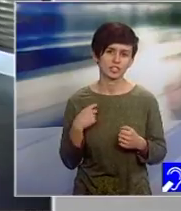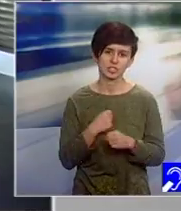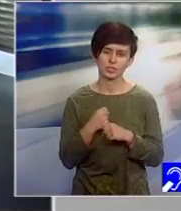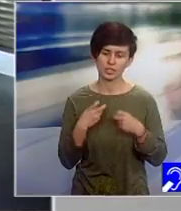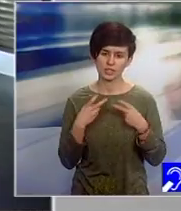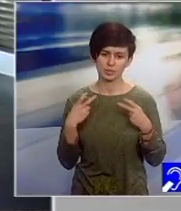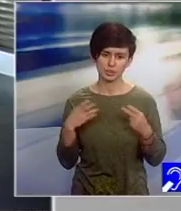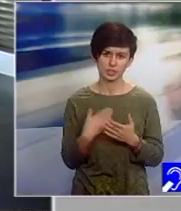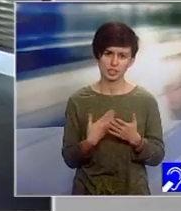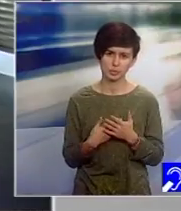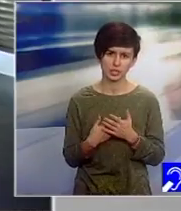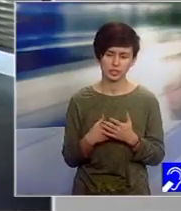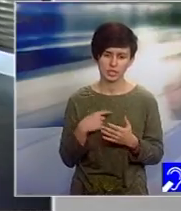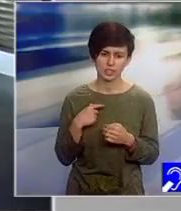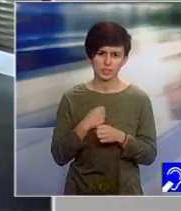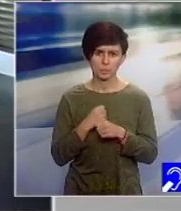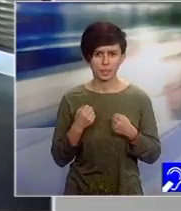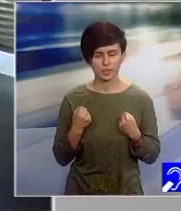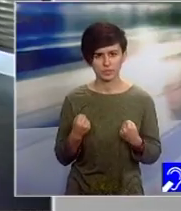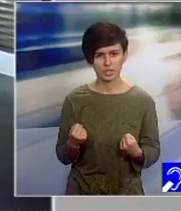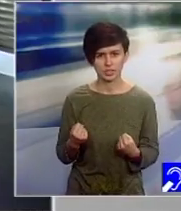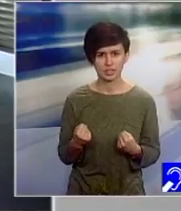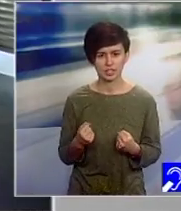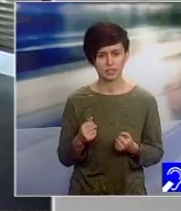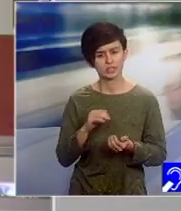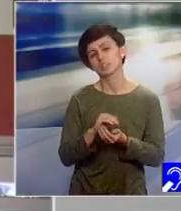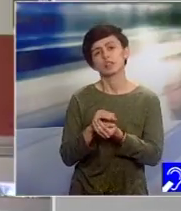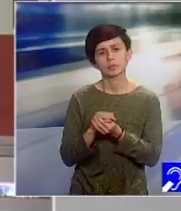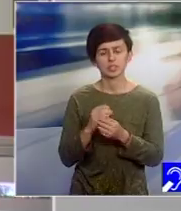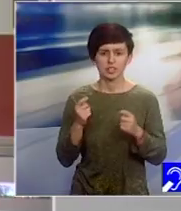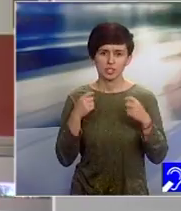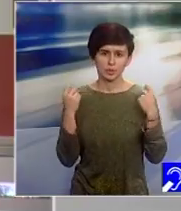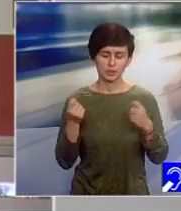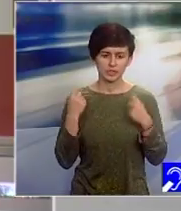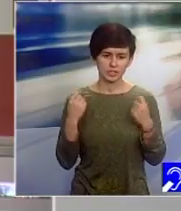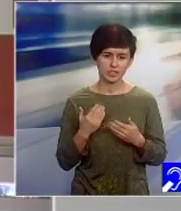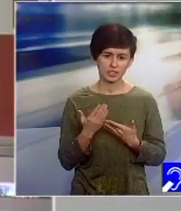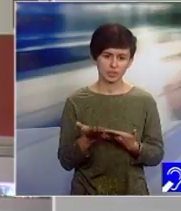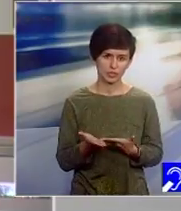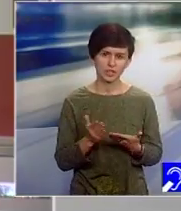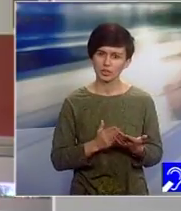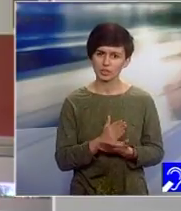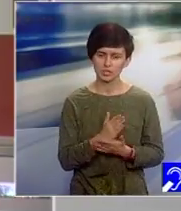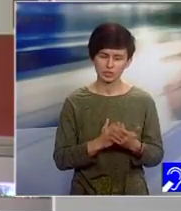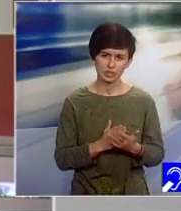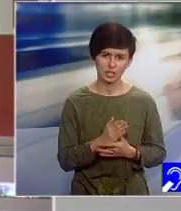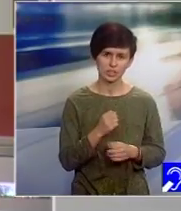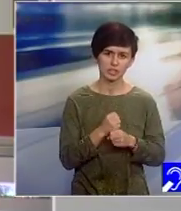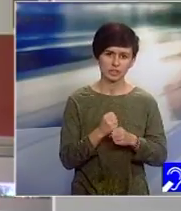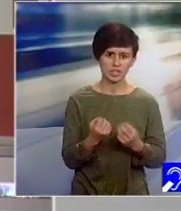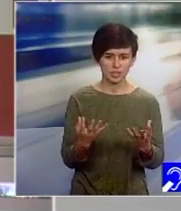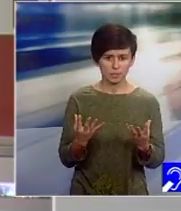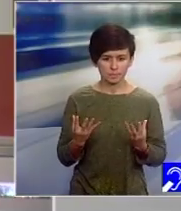important, pentru că e foarte greu să menții un festival, să-i oferi continuitate, adică să-l faci atractiv pe